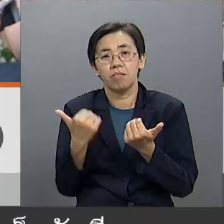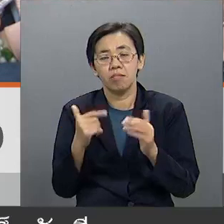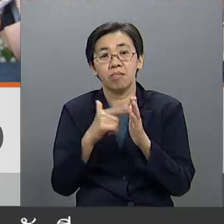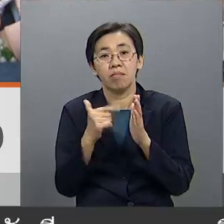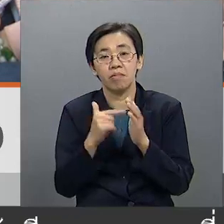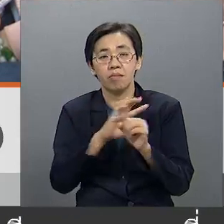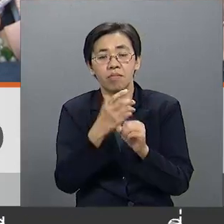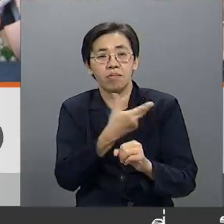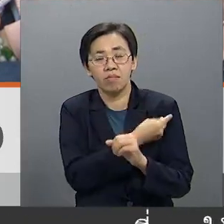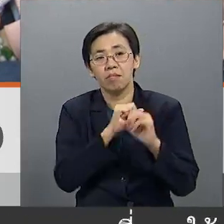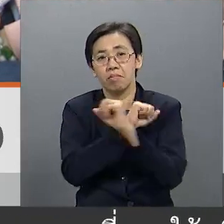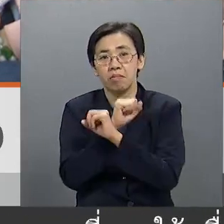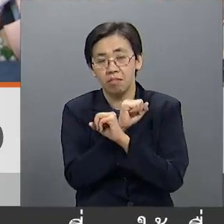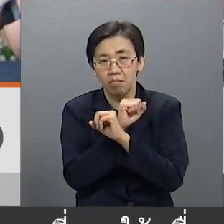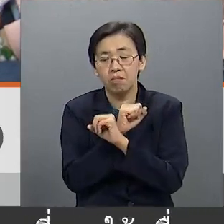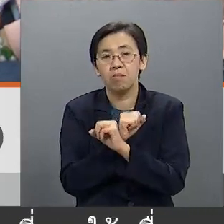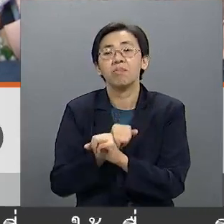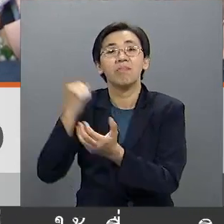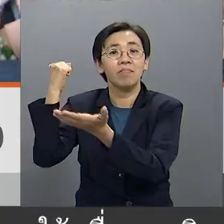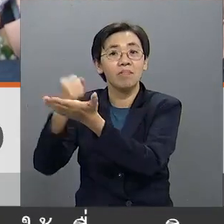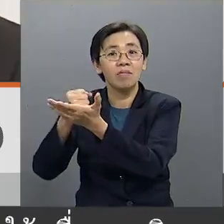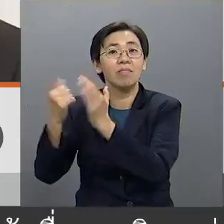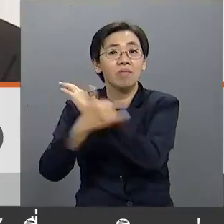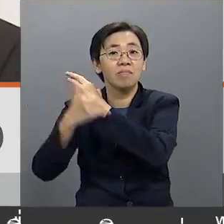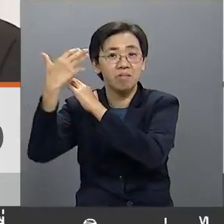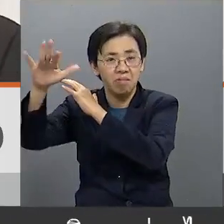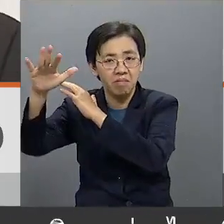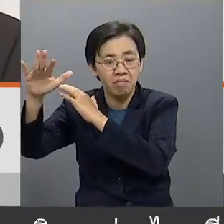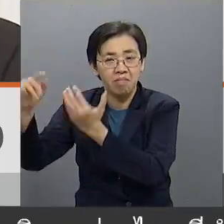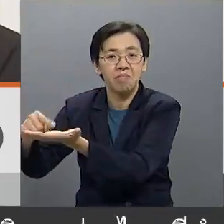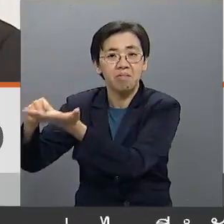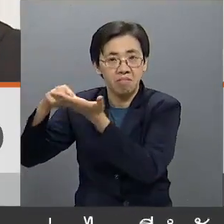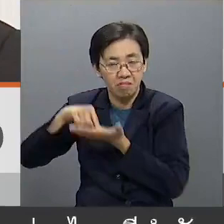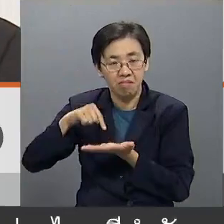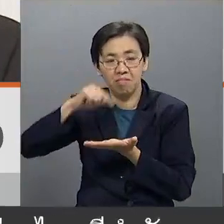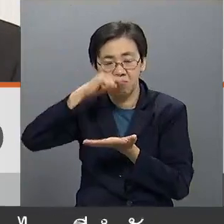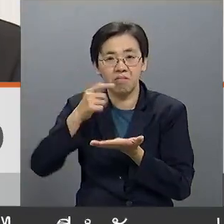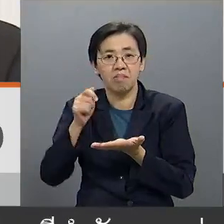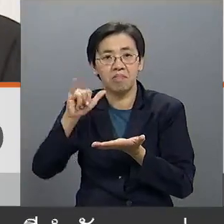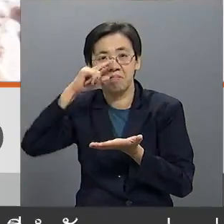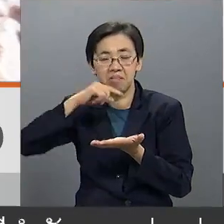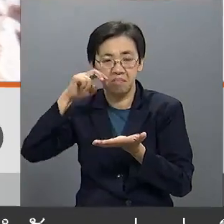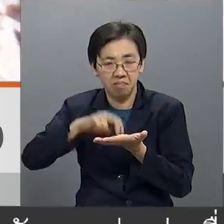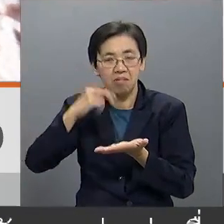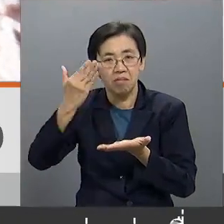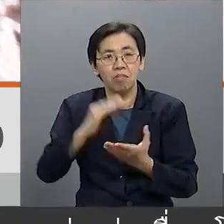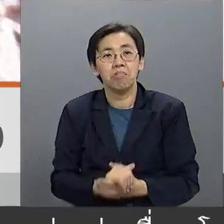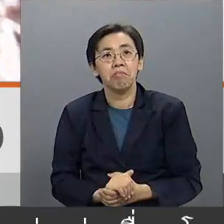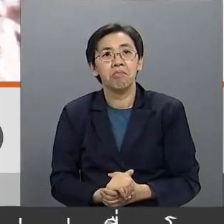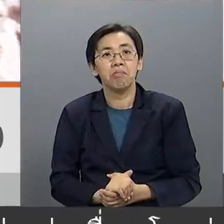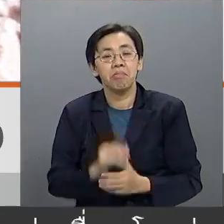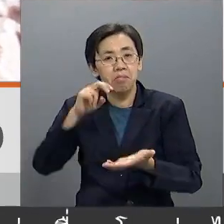ารและยาของต่างประเทศแล้วแต่ว่ายังต้องผ่านการขึ้นทะเบียนกับอย.ของไทยอีกว่าเพื่อให้ท